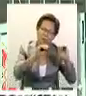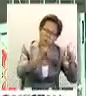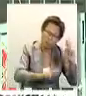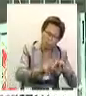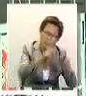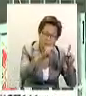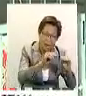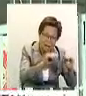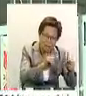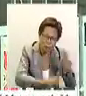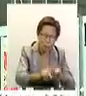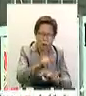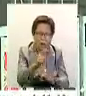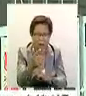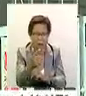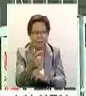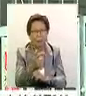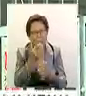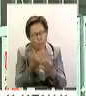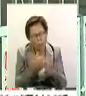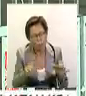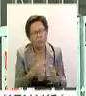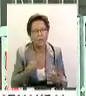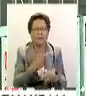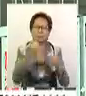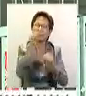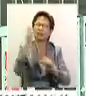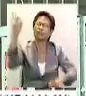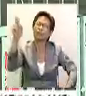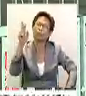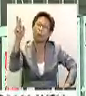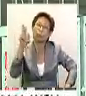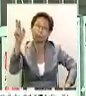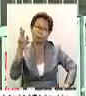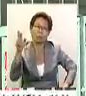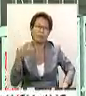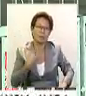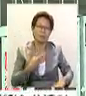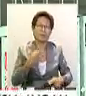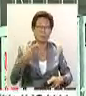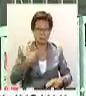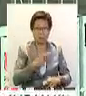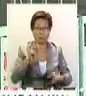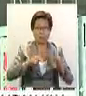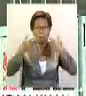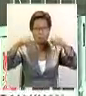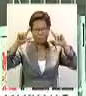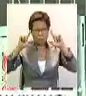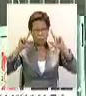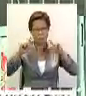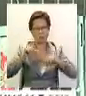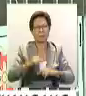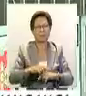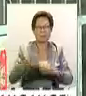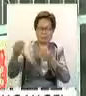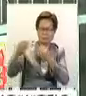insyaAllah. Walaupun kita menyanyi atas pentas, walaupun kita penyanyi rock, walaupun kita seorang selebriti, da'i ni